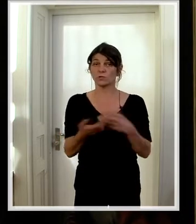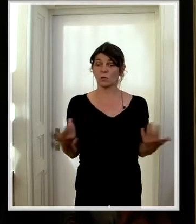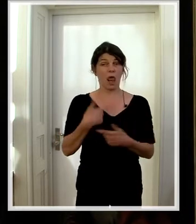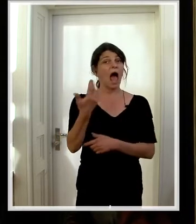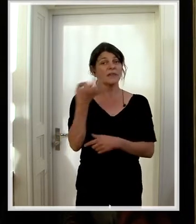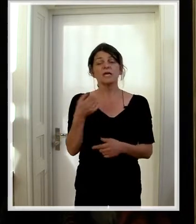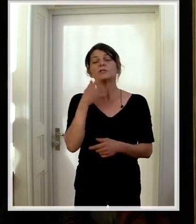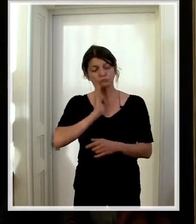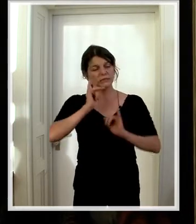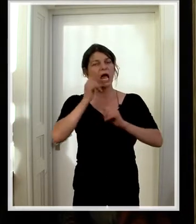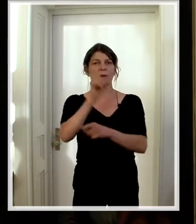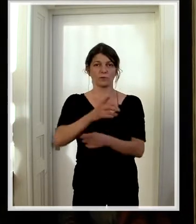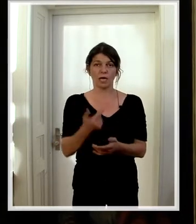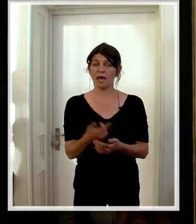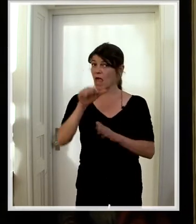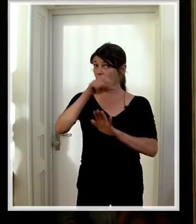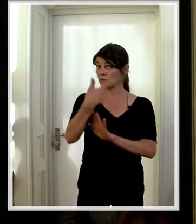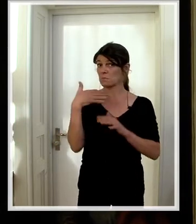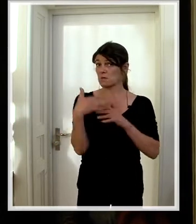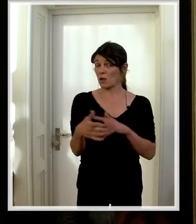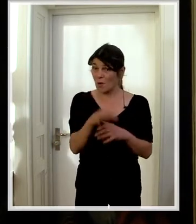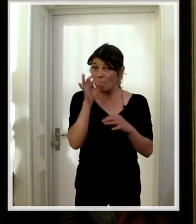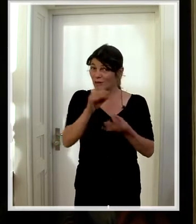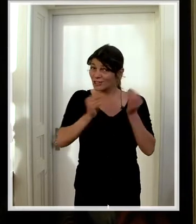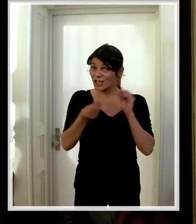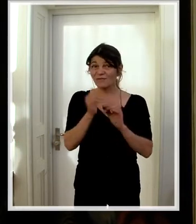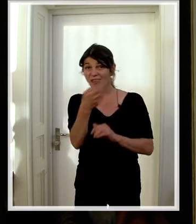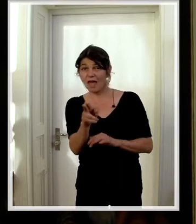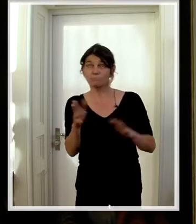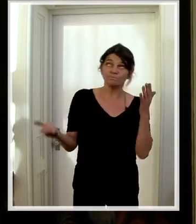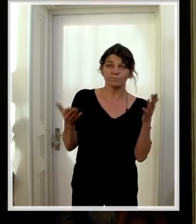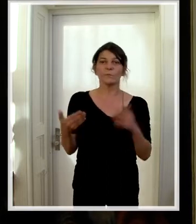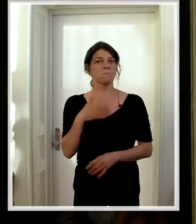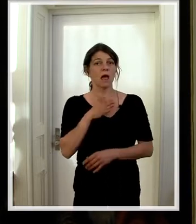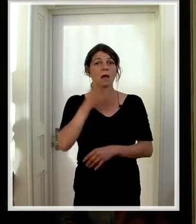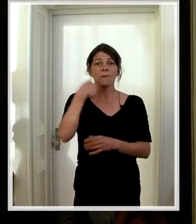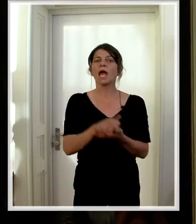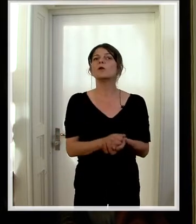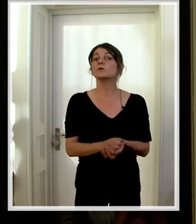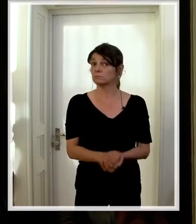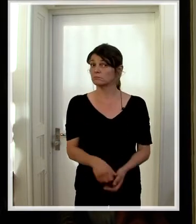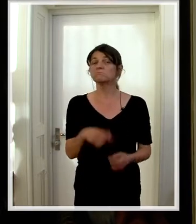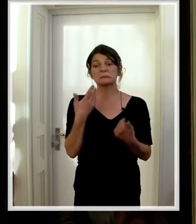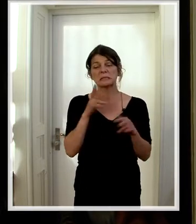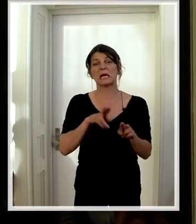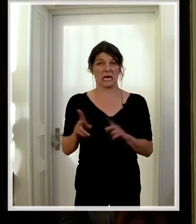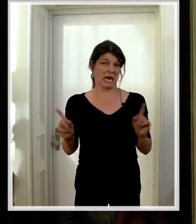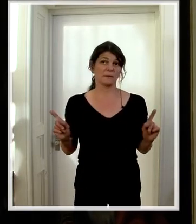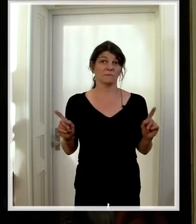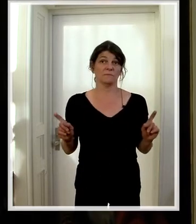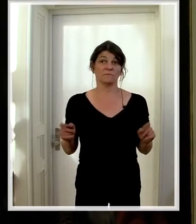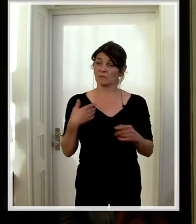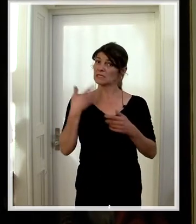gegeben. Zu den 71 Millionen, ist das ein guter Deal oder ist das kein guter Deal? Aus meiner Sicht ist es ein sehr fairer Deal. Wir haben